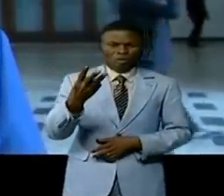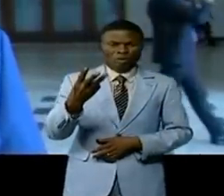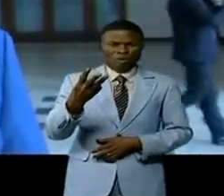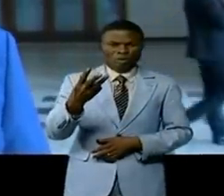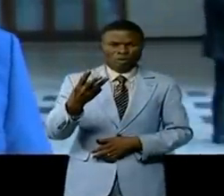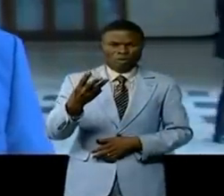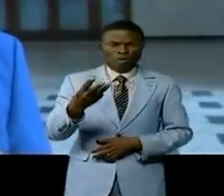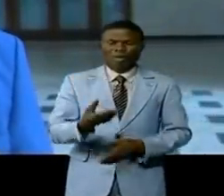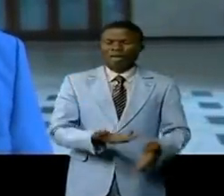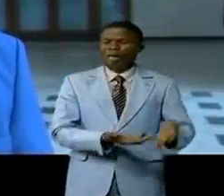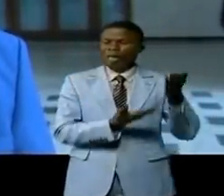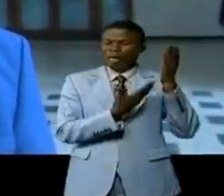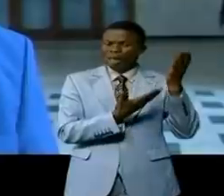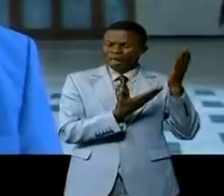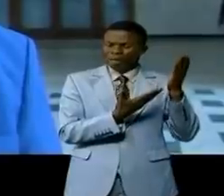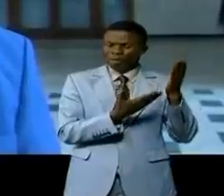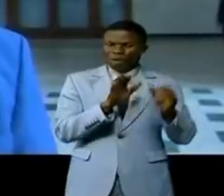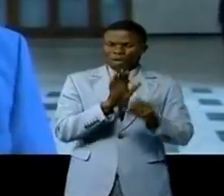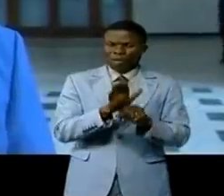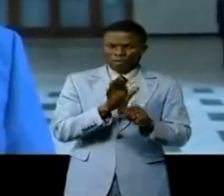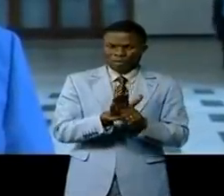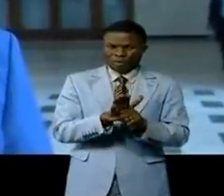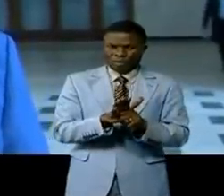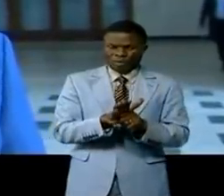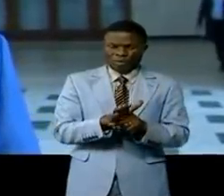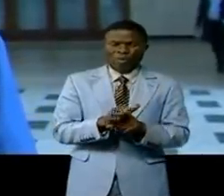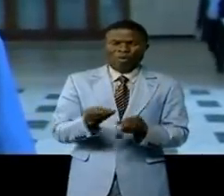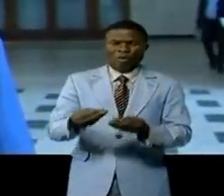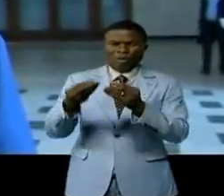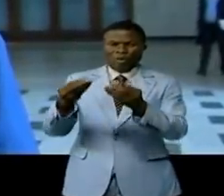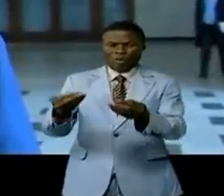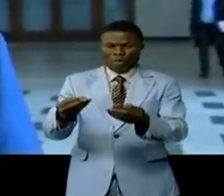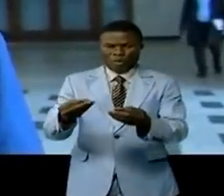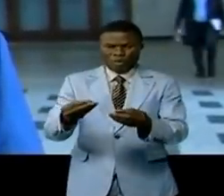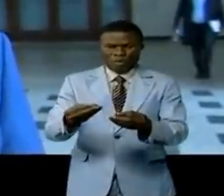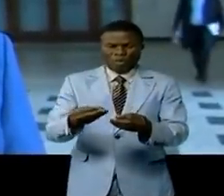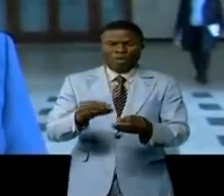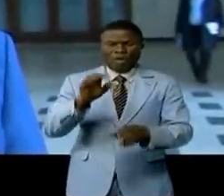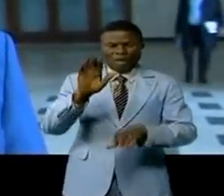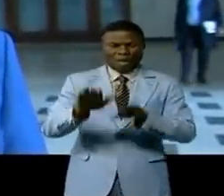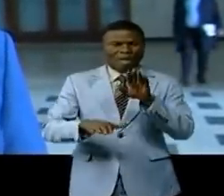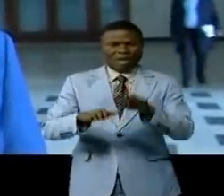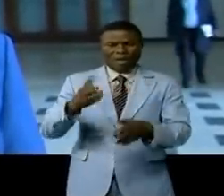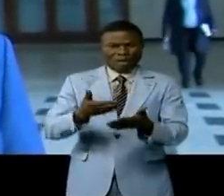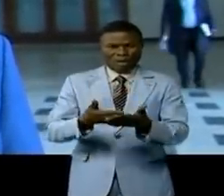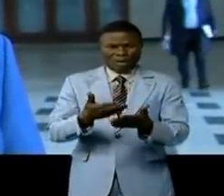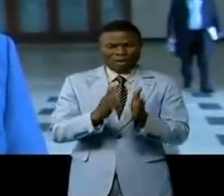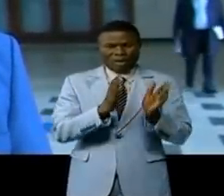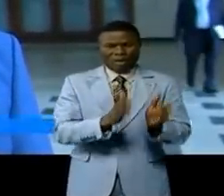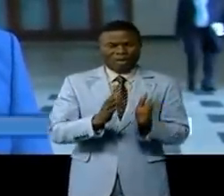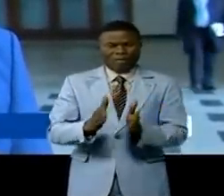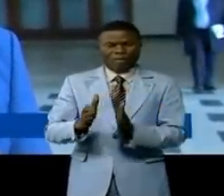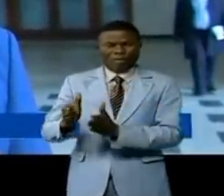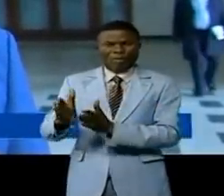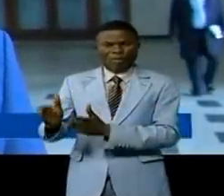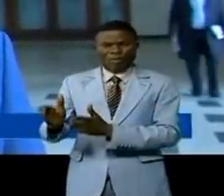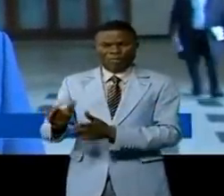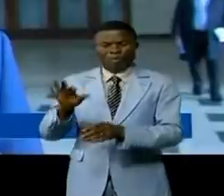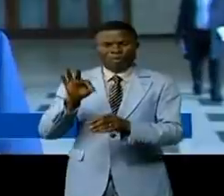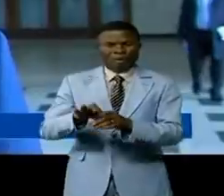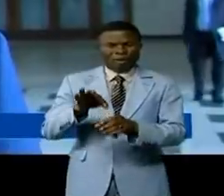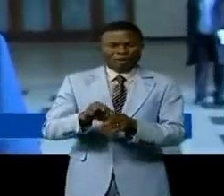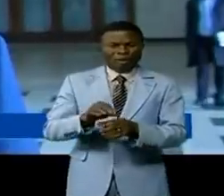2021. Une importance capitale, bien entendu, doit être accordée à ce processus de préparatif des